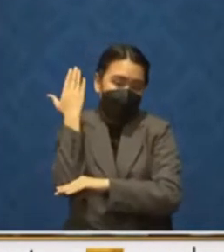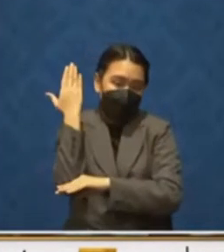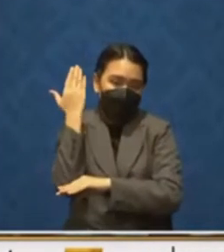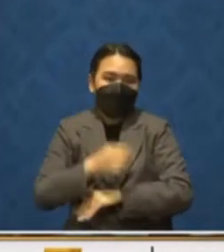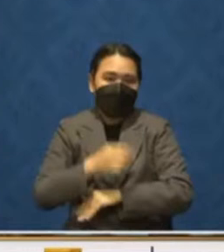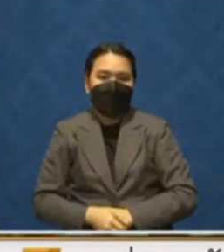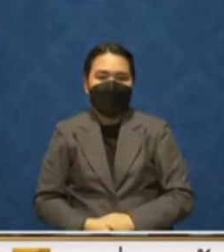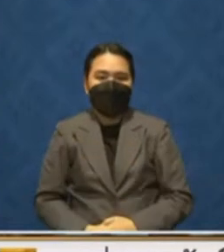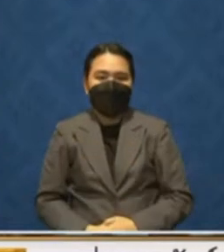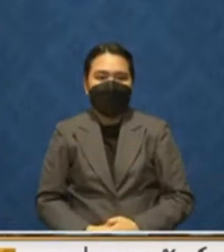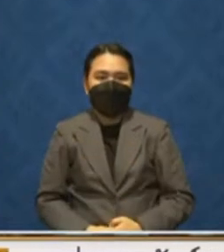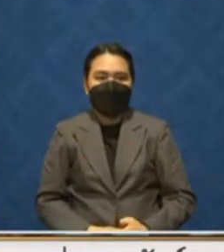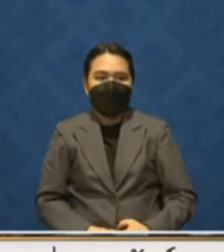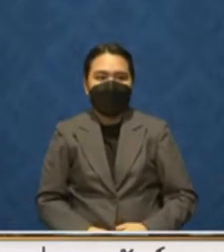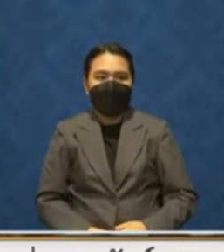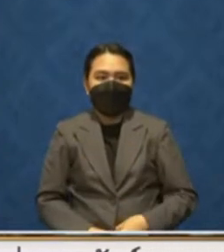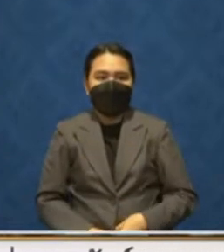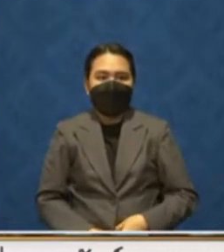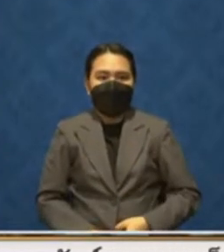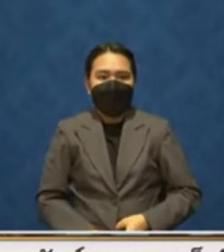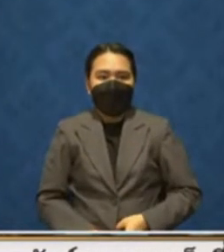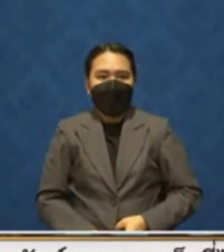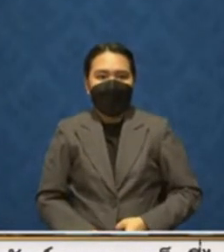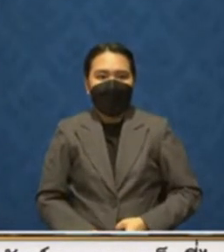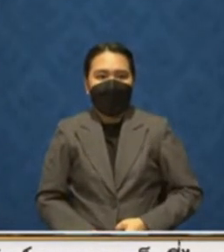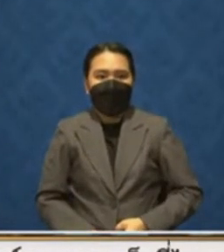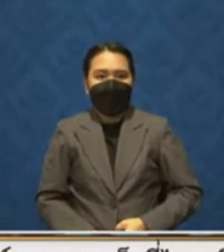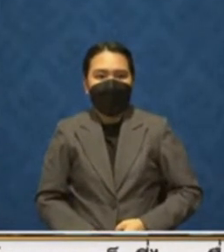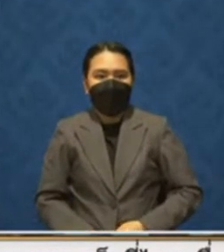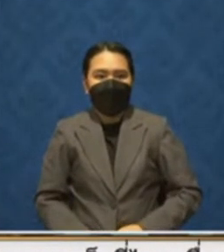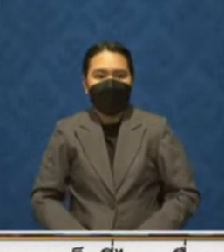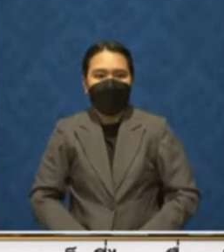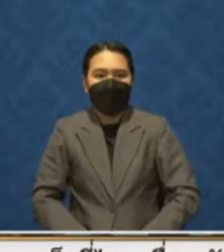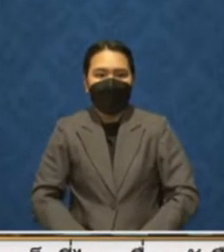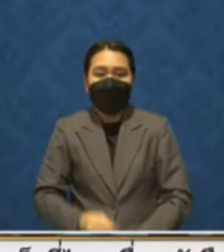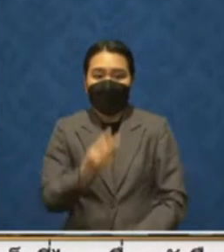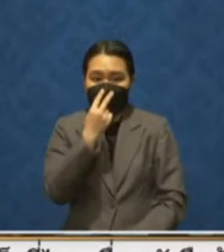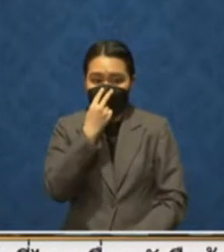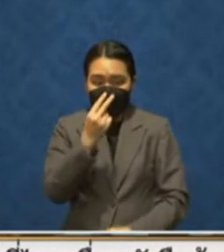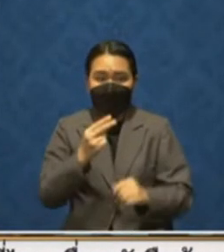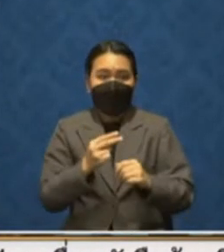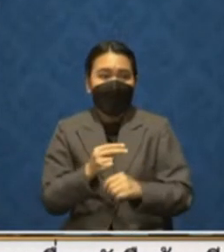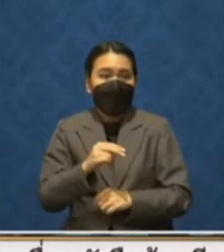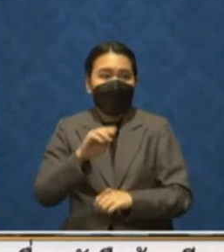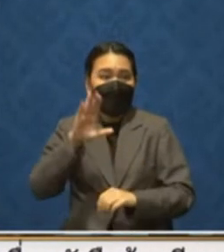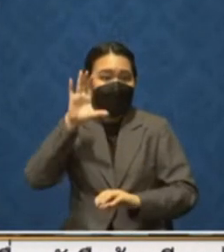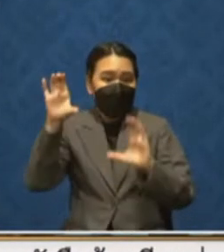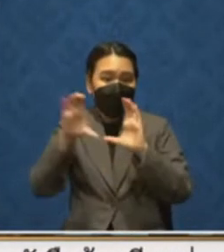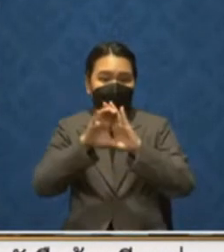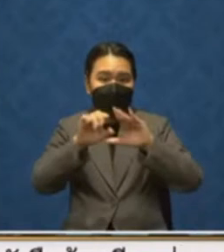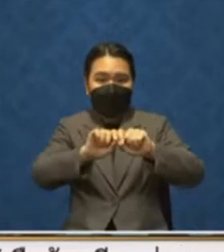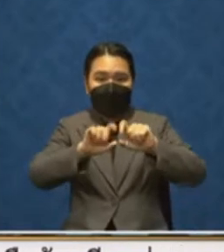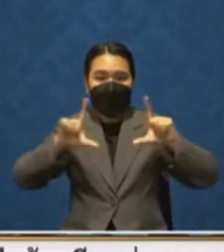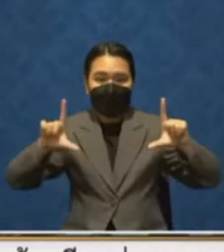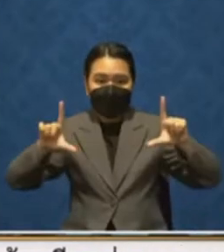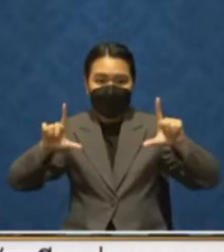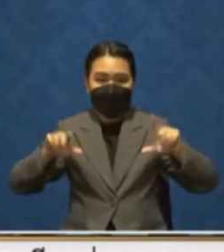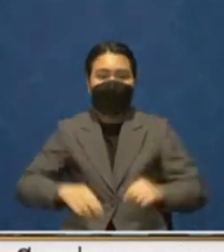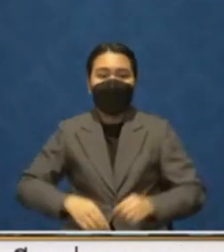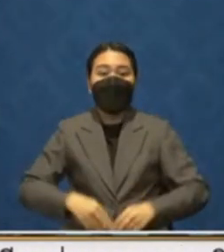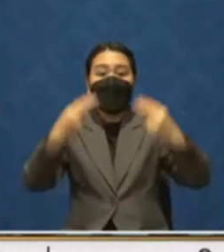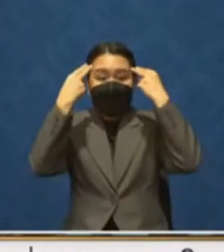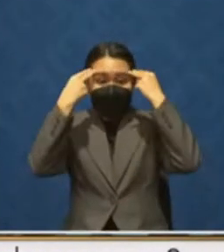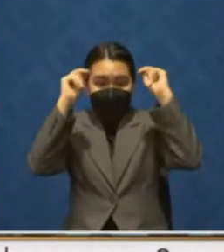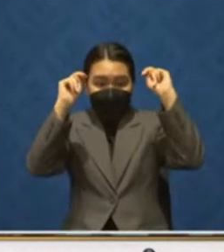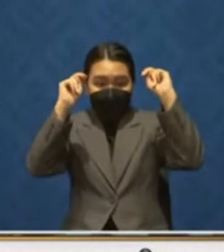อ่ะเอาขยายภาพเต็มเลยครับอ่ะถ้านายกรัฐมนตรีบอกไว้นะครับ